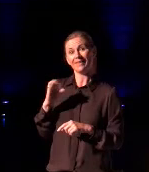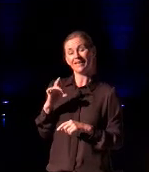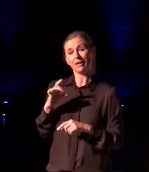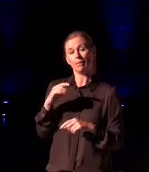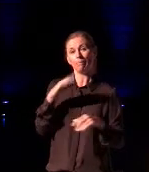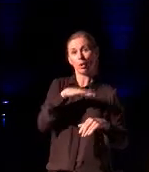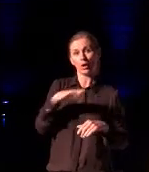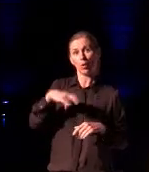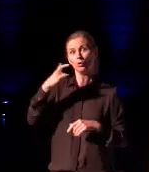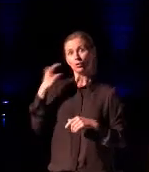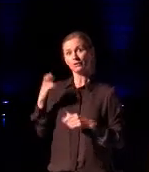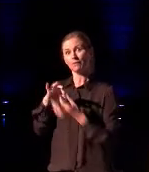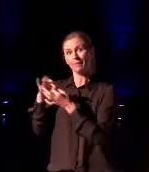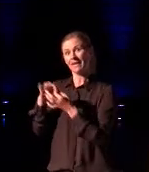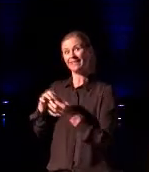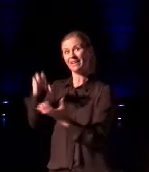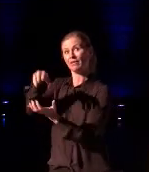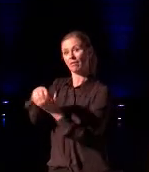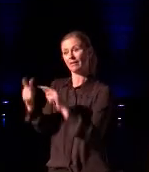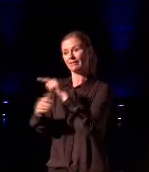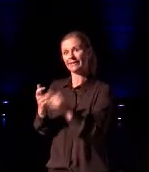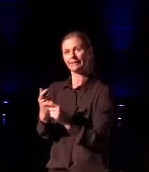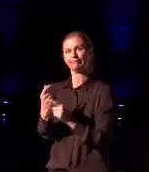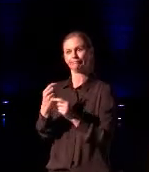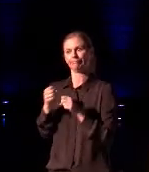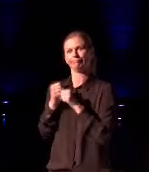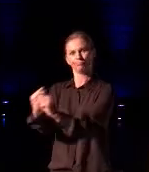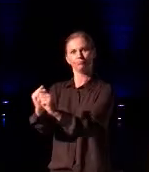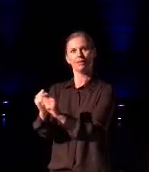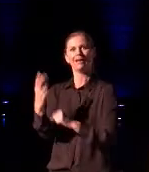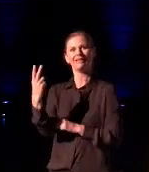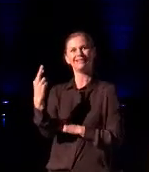og familiedirektoratet, lanserte sin digitale